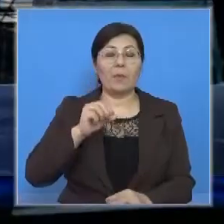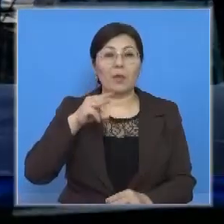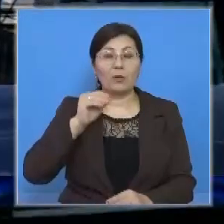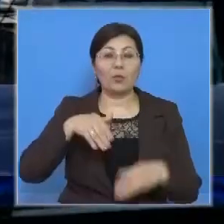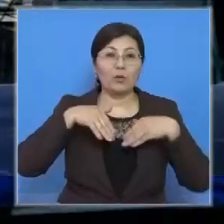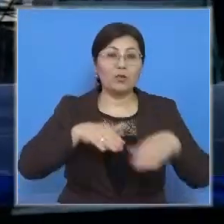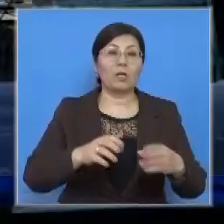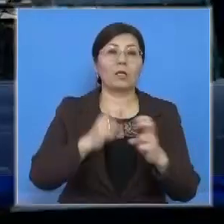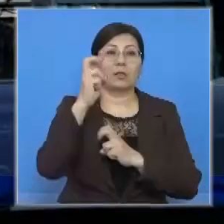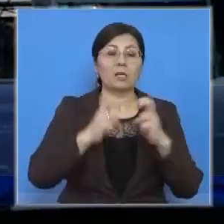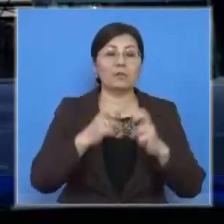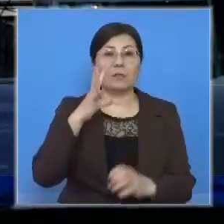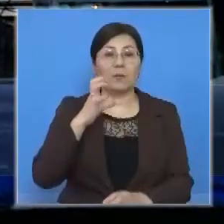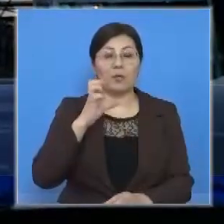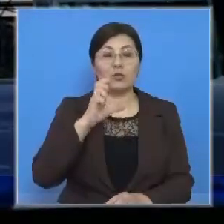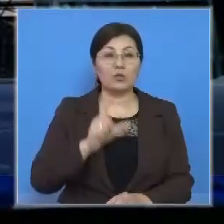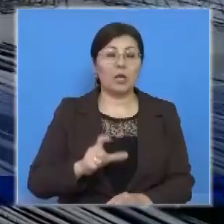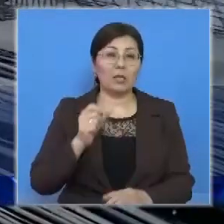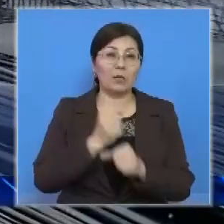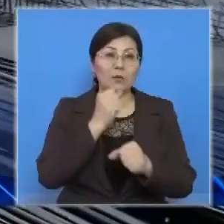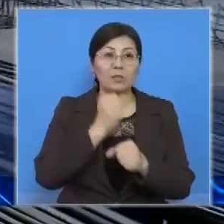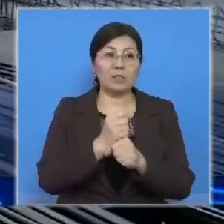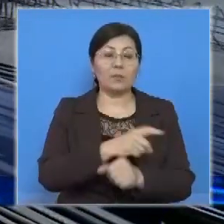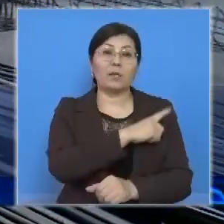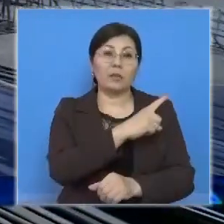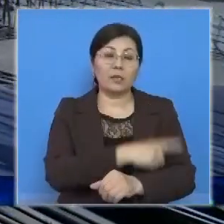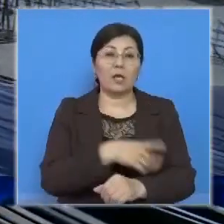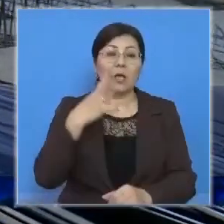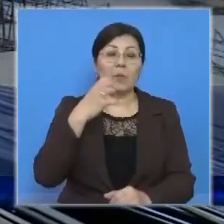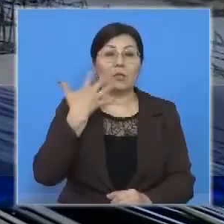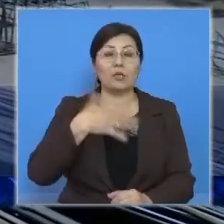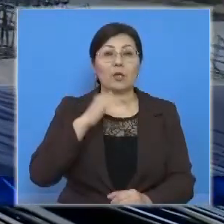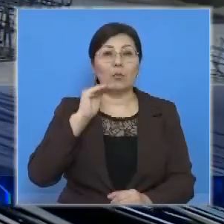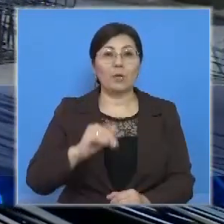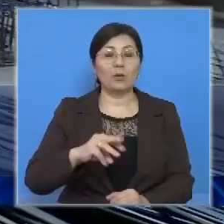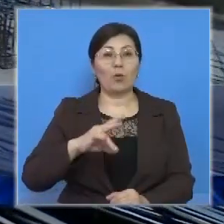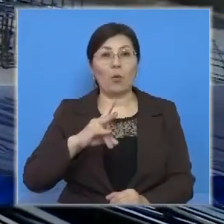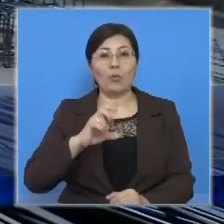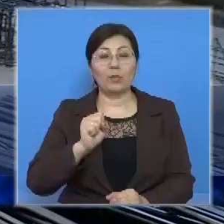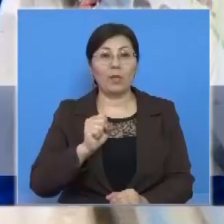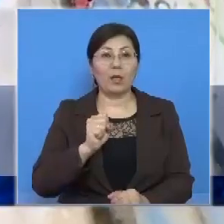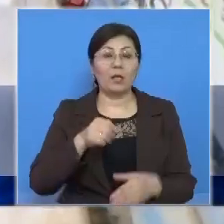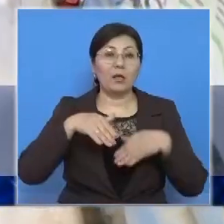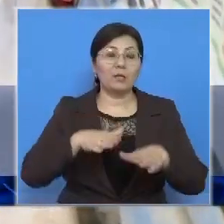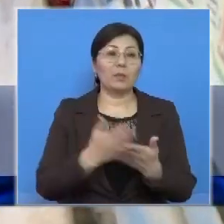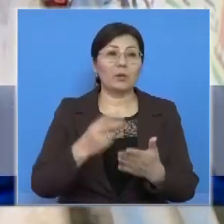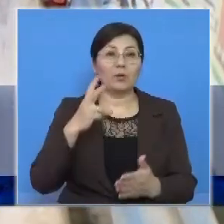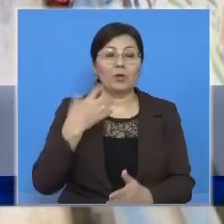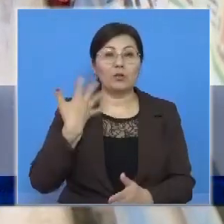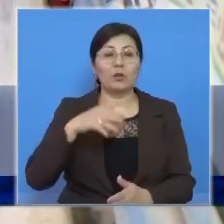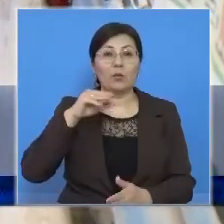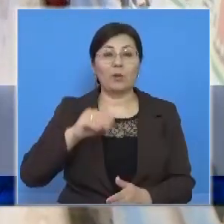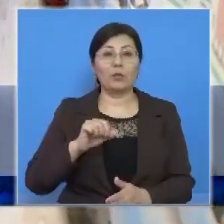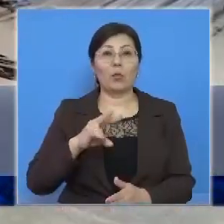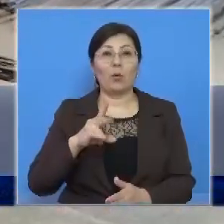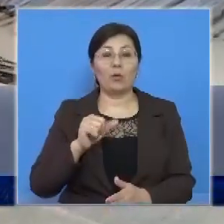қазір 500-ге жуық адам жұмыс істейді. Өндіріс қуаттылығы жылына 550 мың тонна өнімді құрайды. Оның ішінде 250 мың тонна